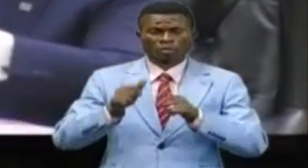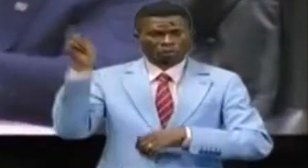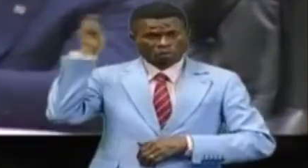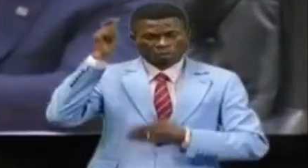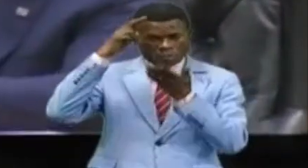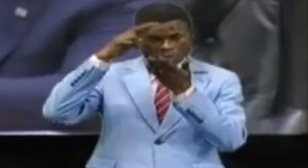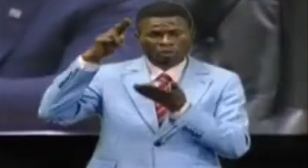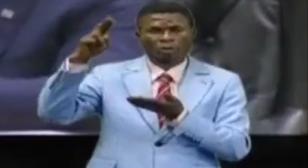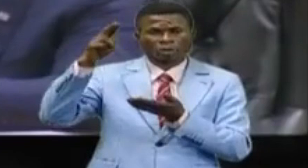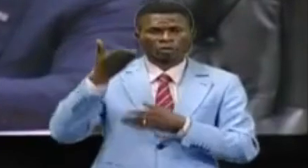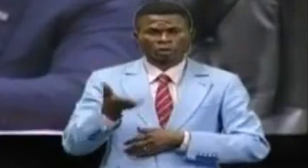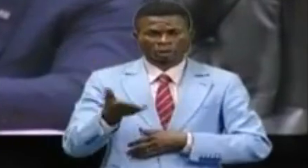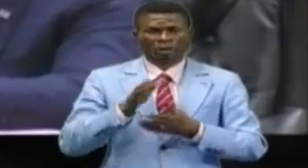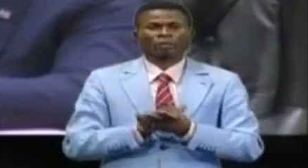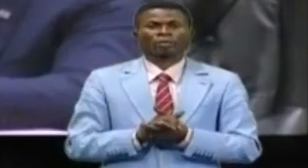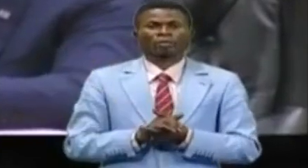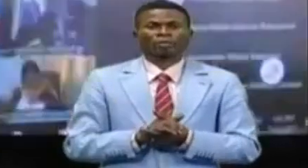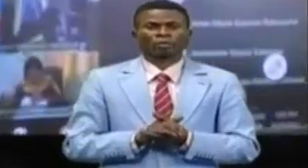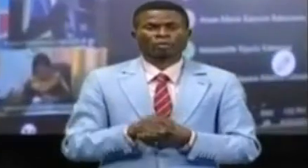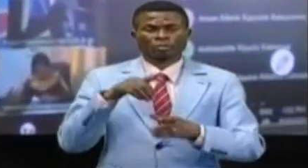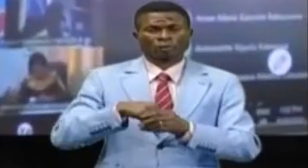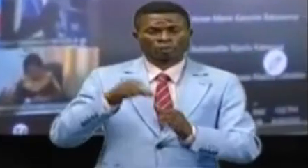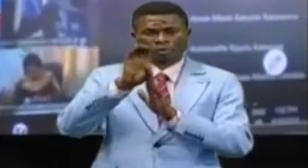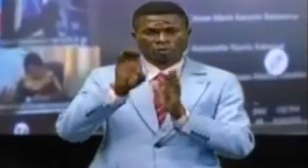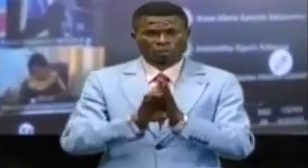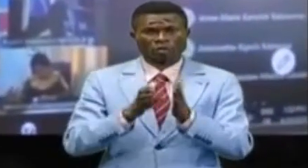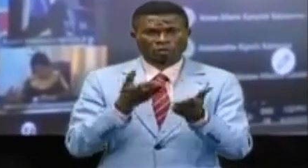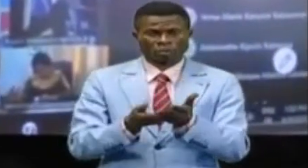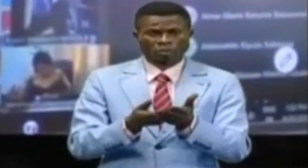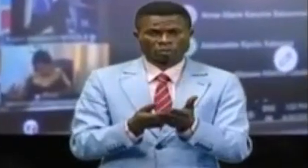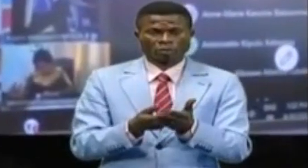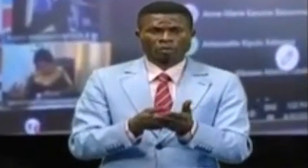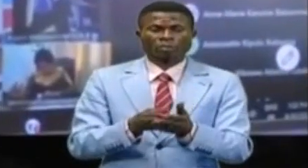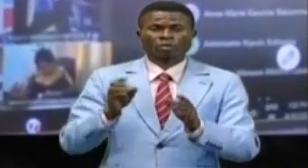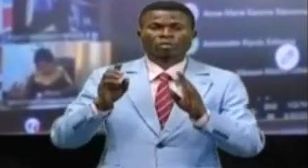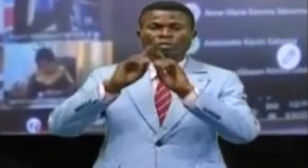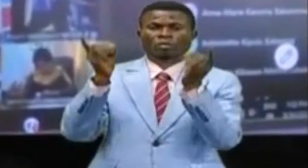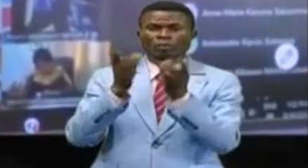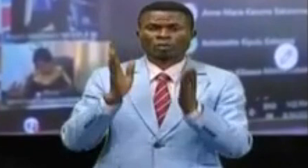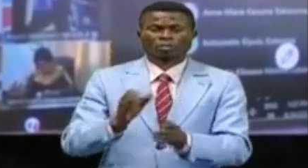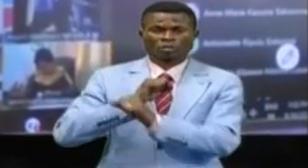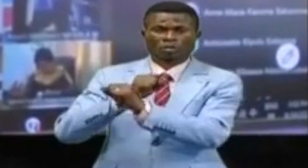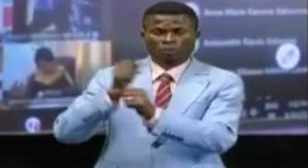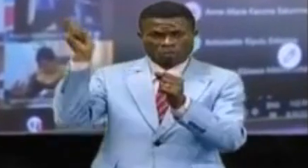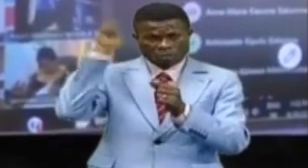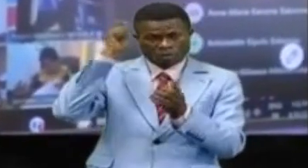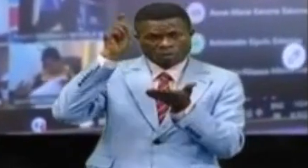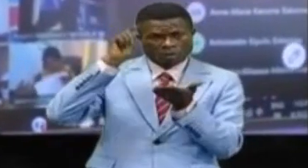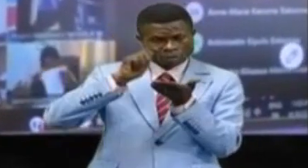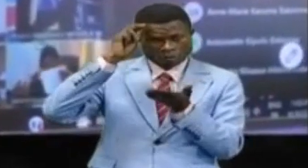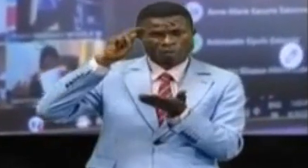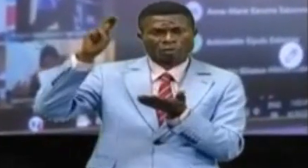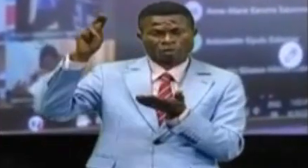professeurs d'université. Dans ces conditions, les délégués des syndicats des professeurs de l'université